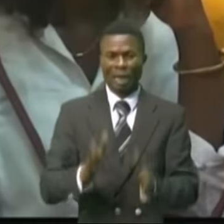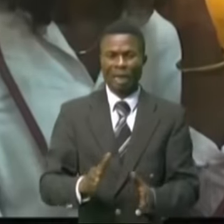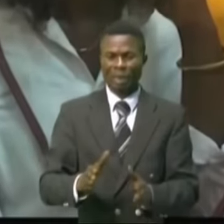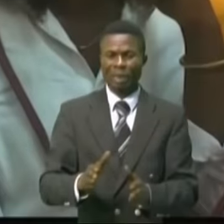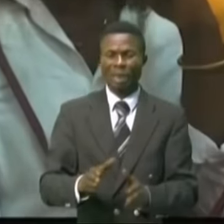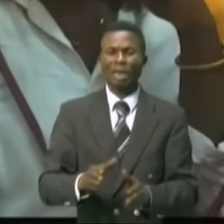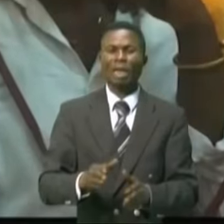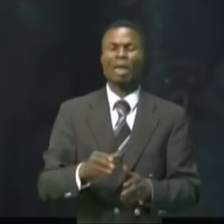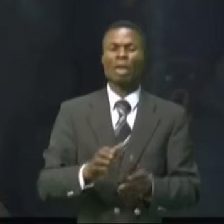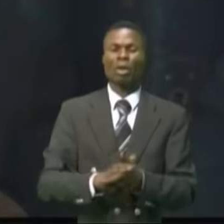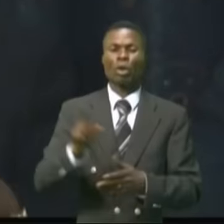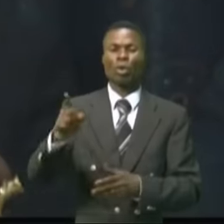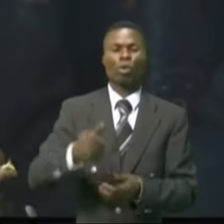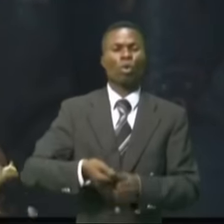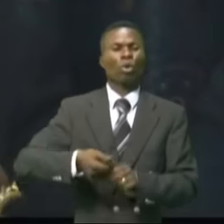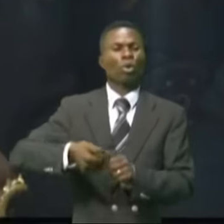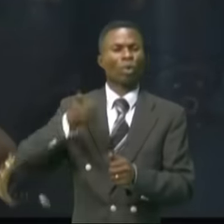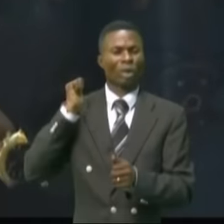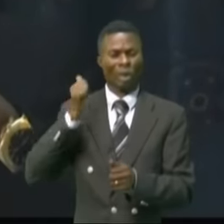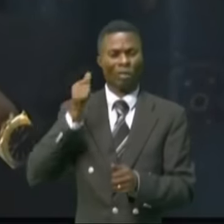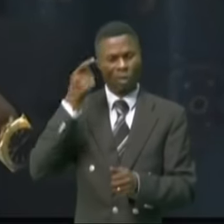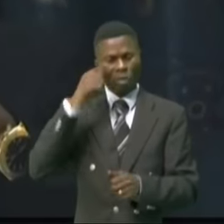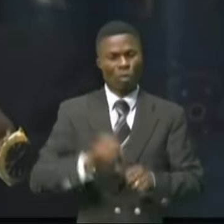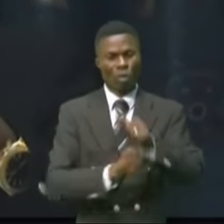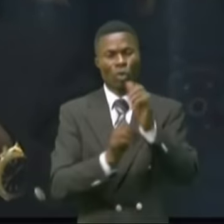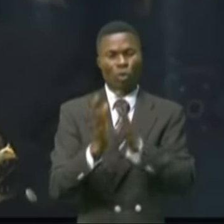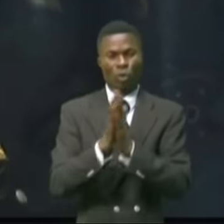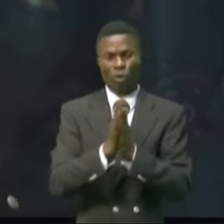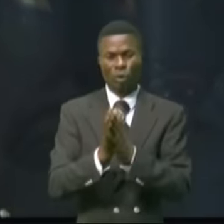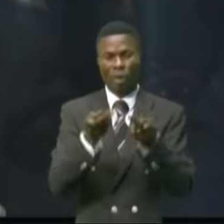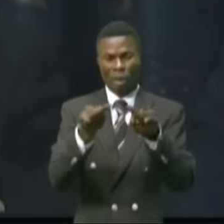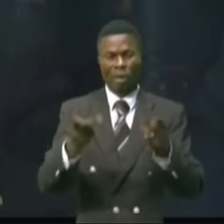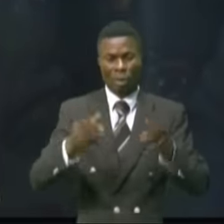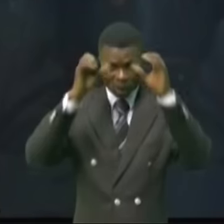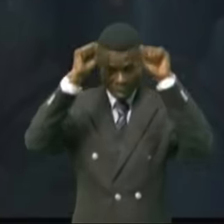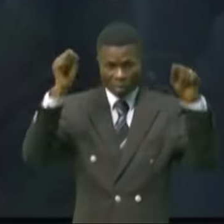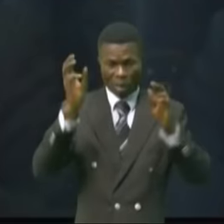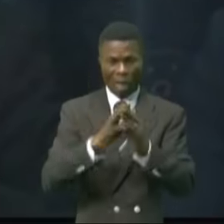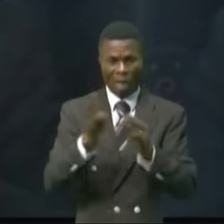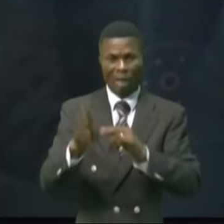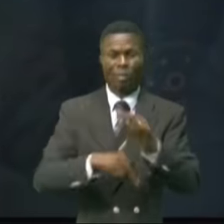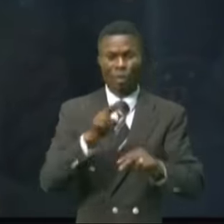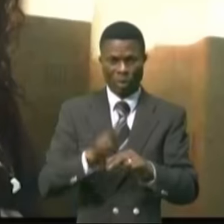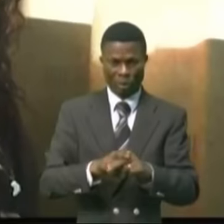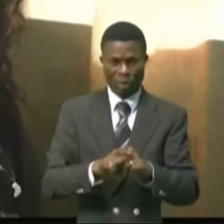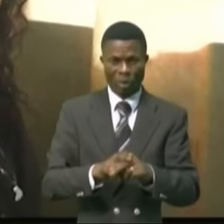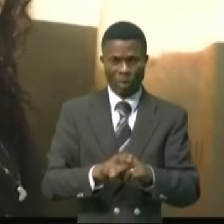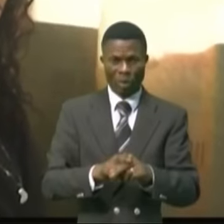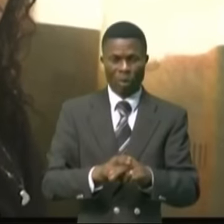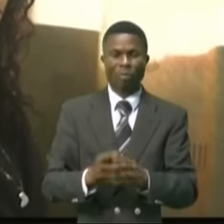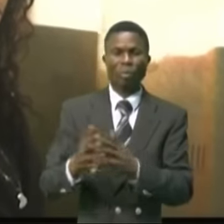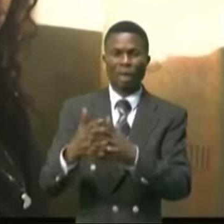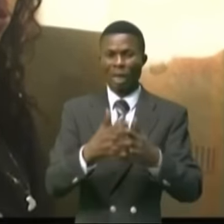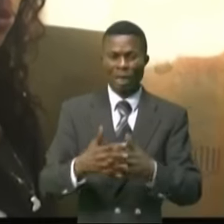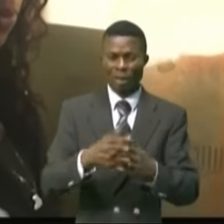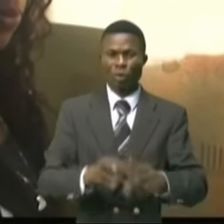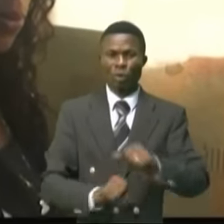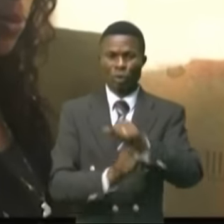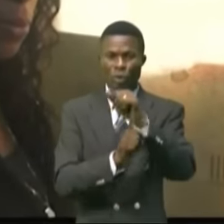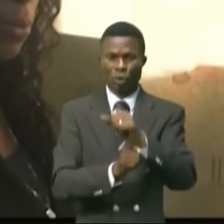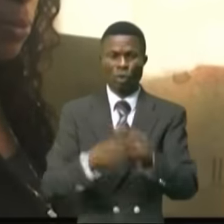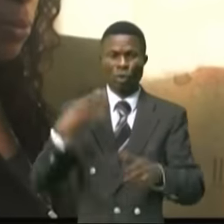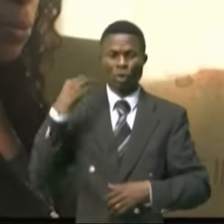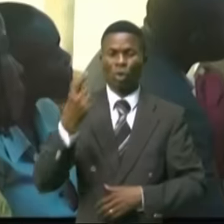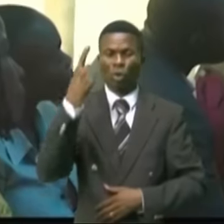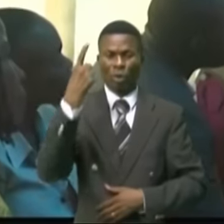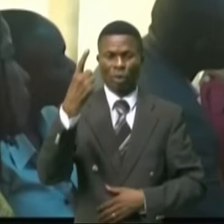qui s'est désisté au profit de Vital Kamerhe au poste du président de l'Assemblée nationale et ensemble soutiennent l'unique